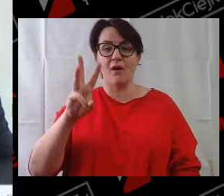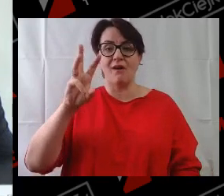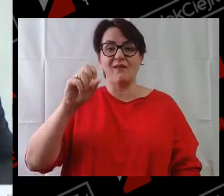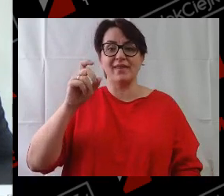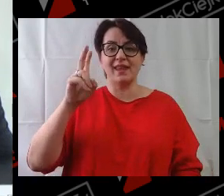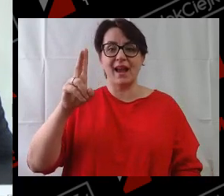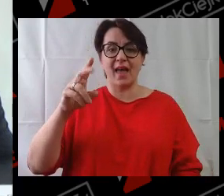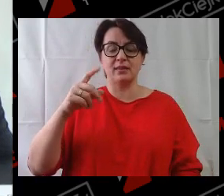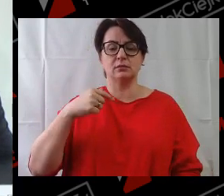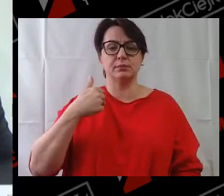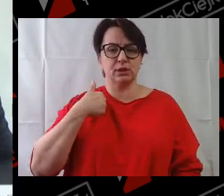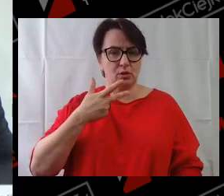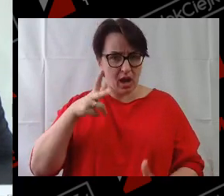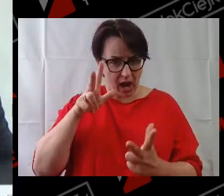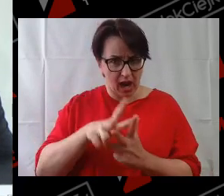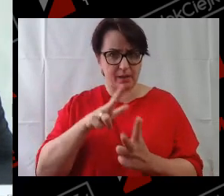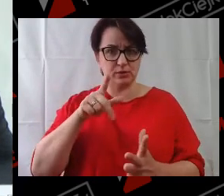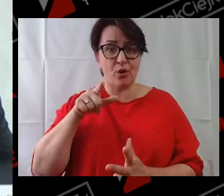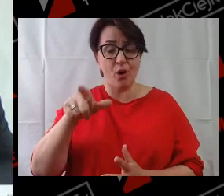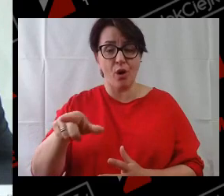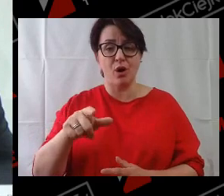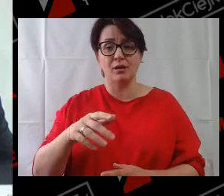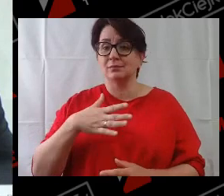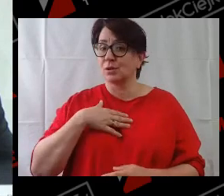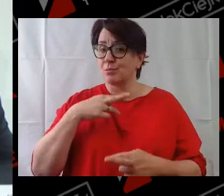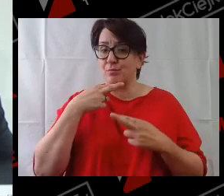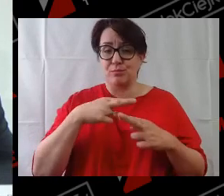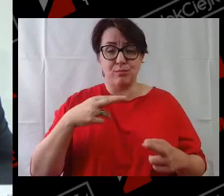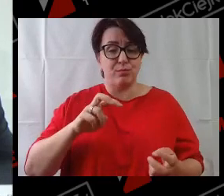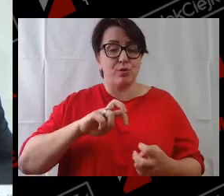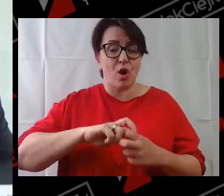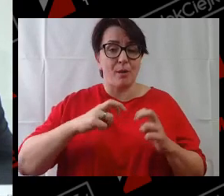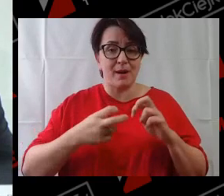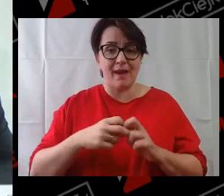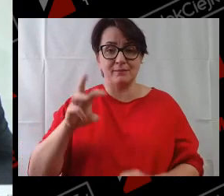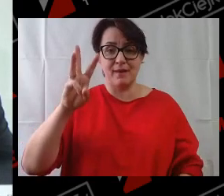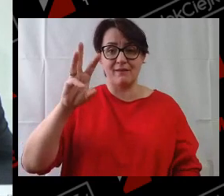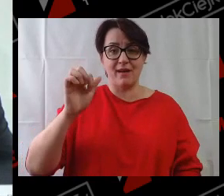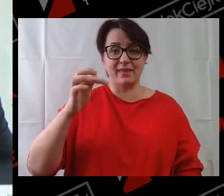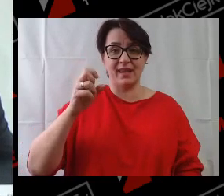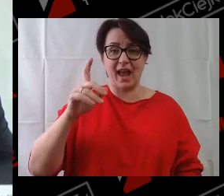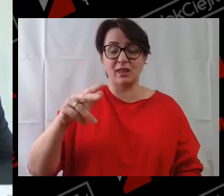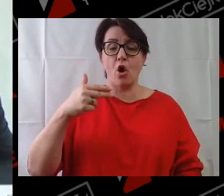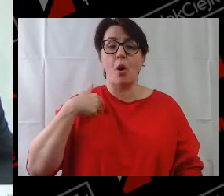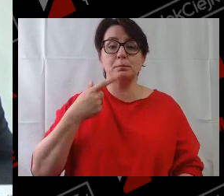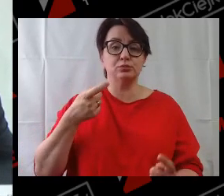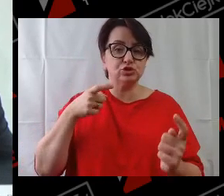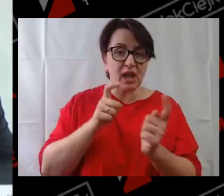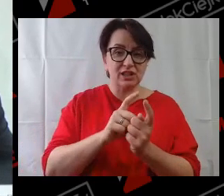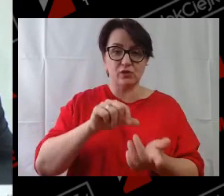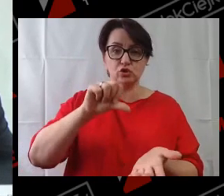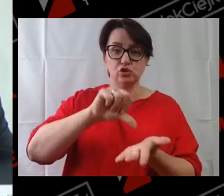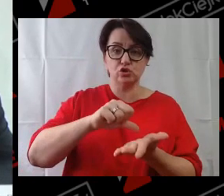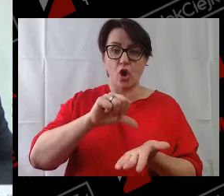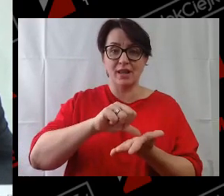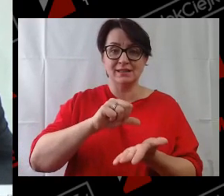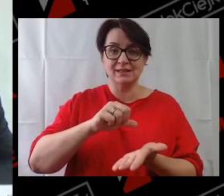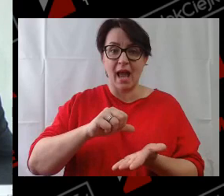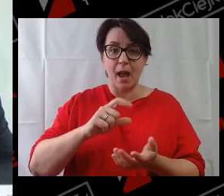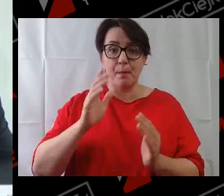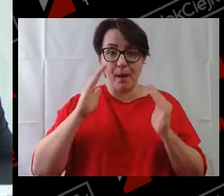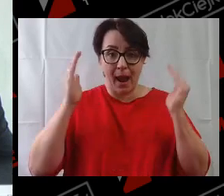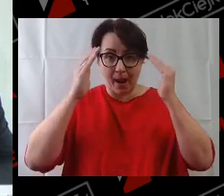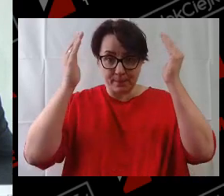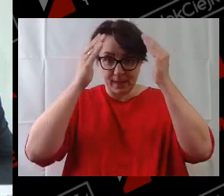miała przez dekady problemy z bo tak naprawdę przeciwko stolicy papieskiej to jedno po